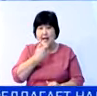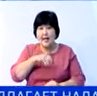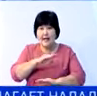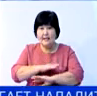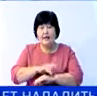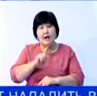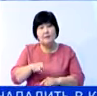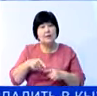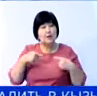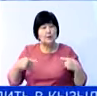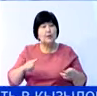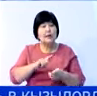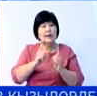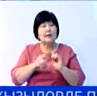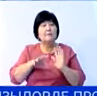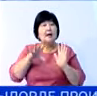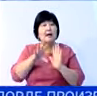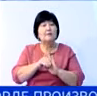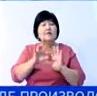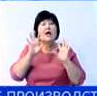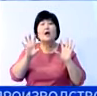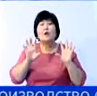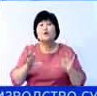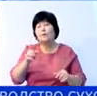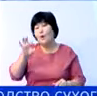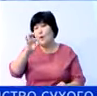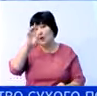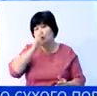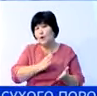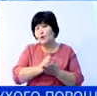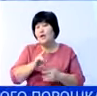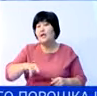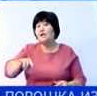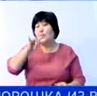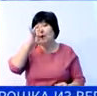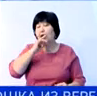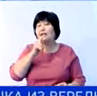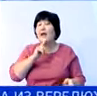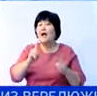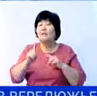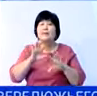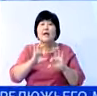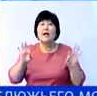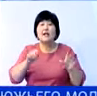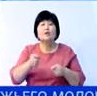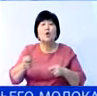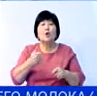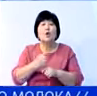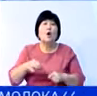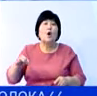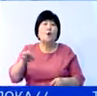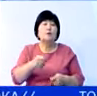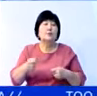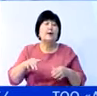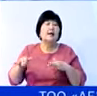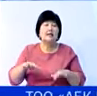Об этом и других изменениях, внесенных в закон о государственной службе Республики Казахстан, на брифинге рассказал руководитель областного управления